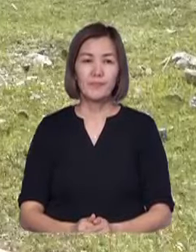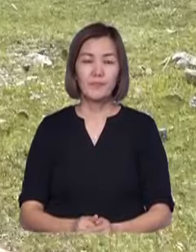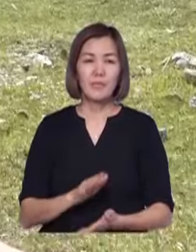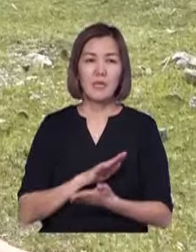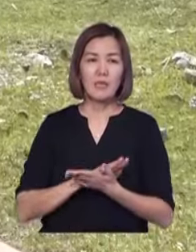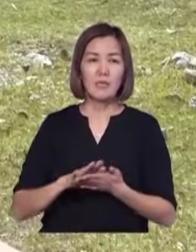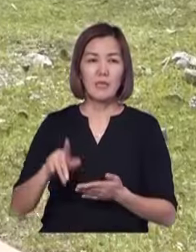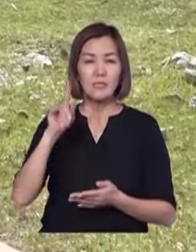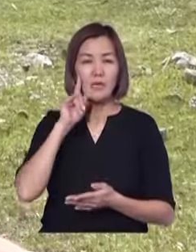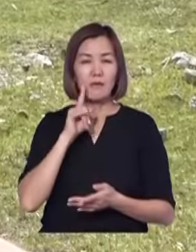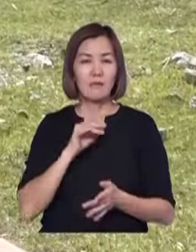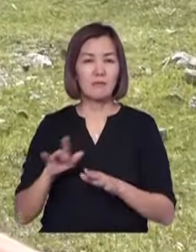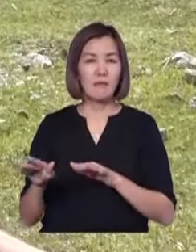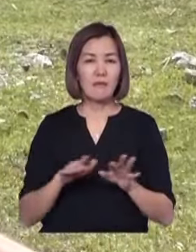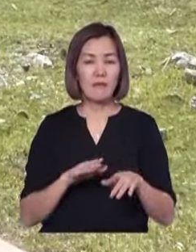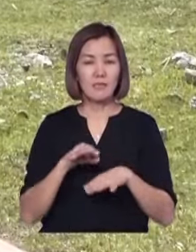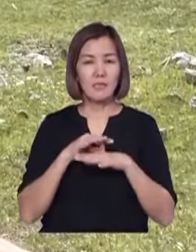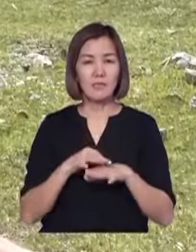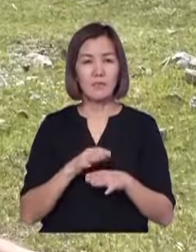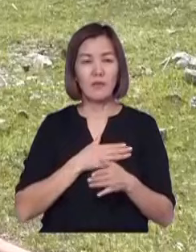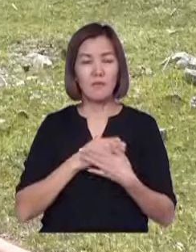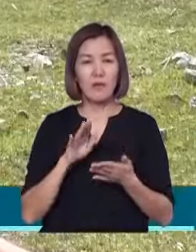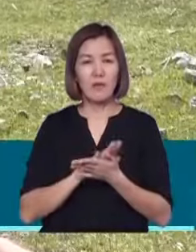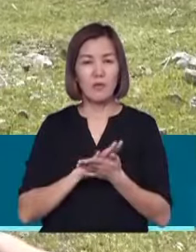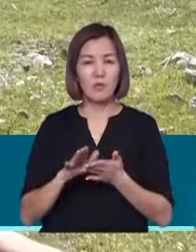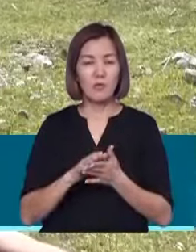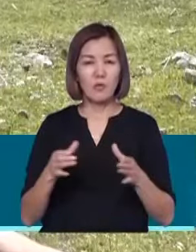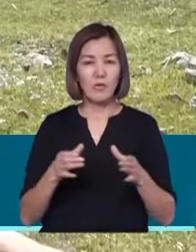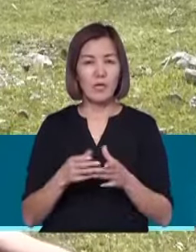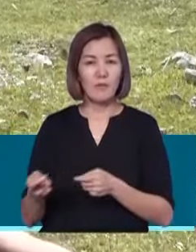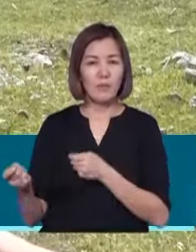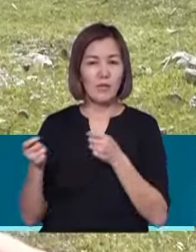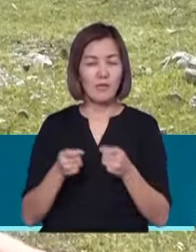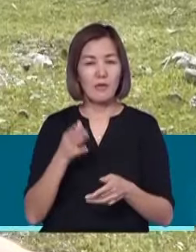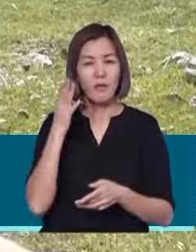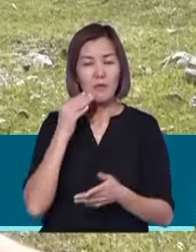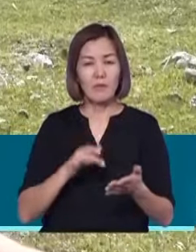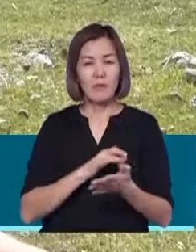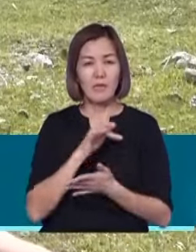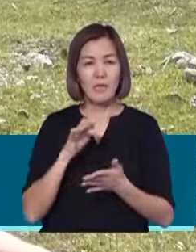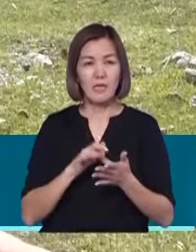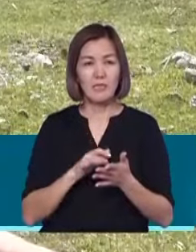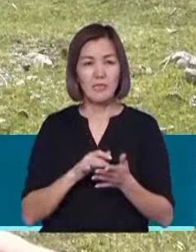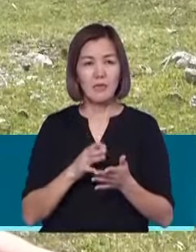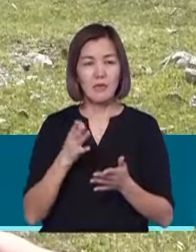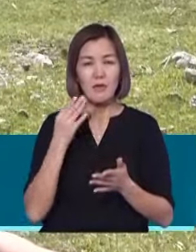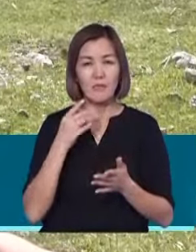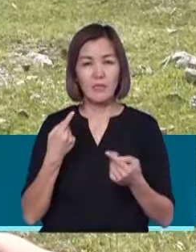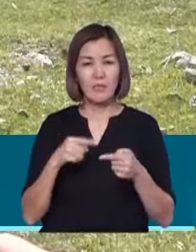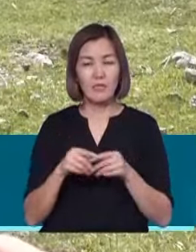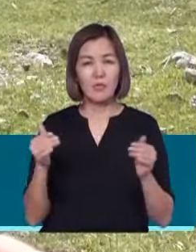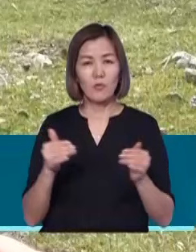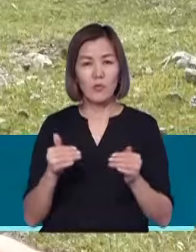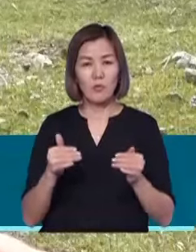Қазақстан акциясымен волонтерларды алып келіп отырмын. Алматы қаласы, Алматы технологиялық